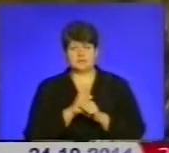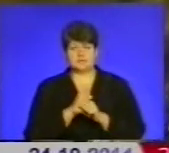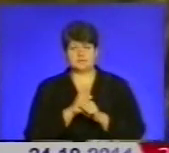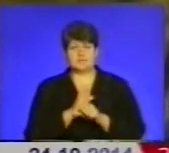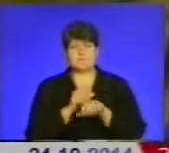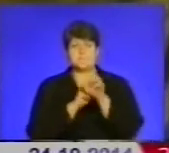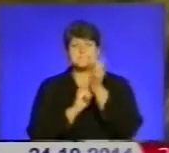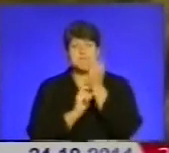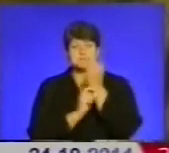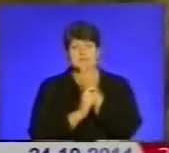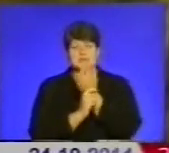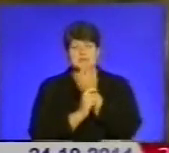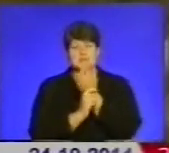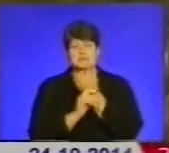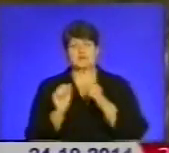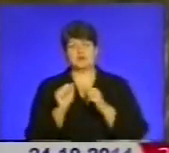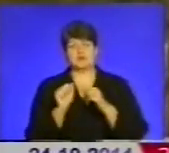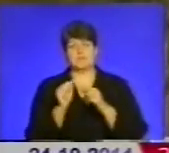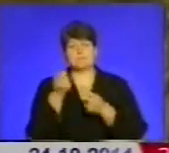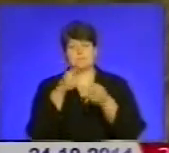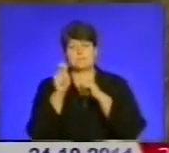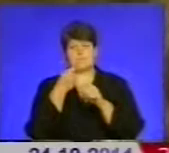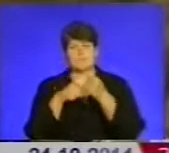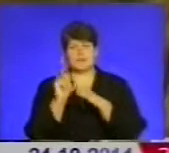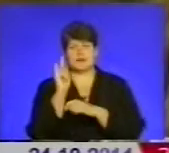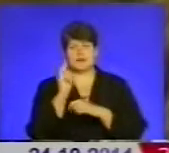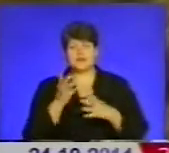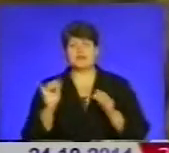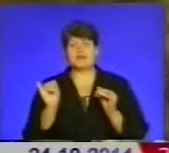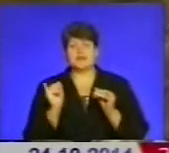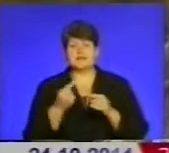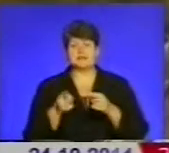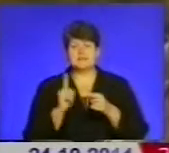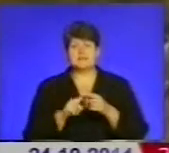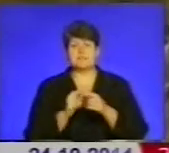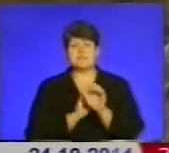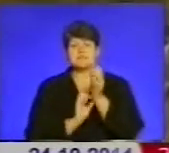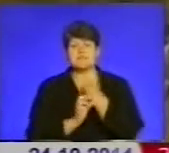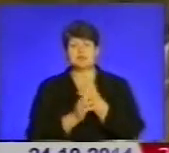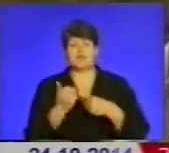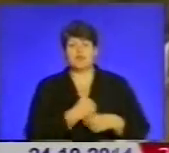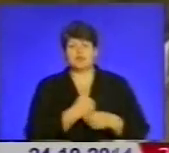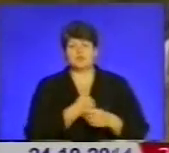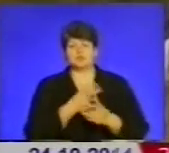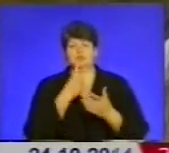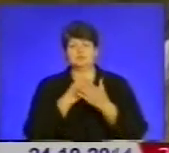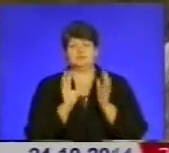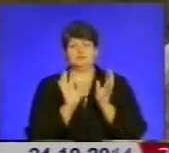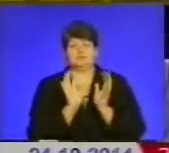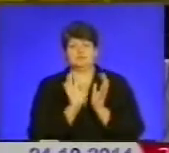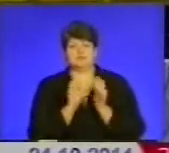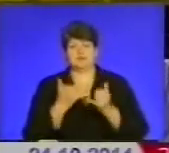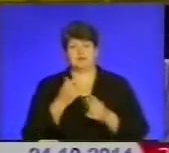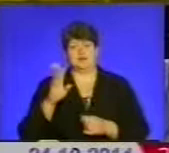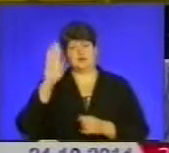можливо, браслетики, кожен мотанки, ляльки. І ми цими браслетиками ми хочемо, щоб це був певний оберіг для воїнів.